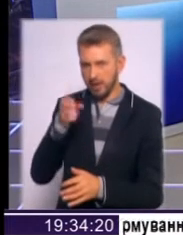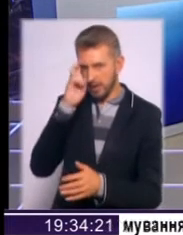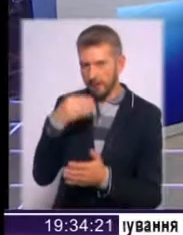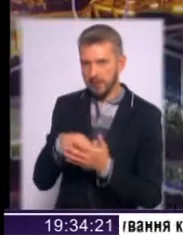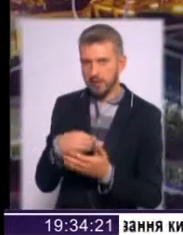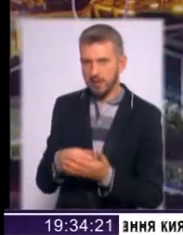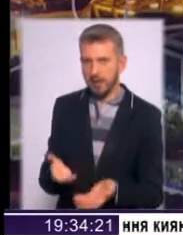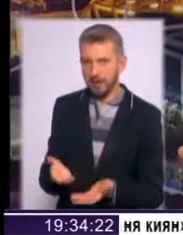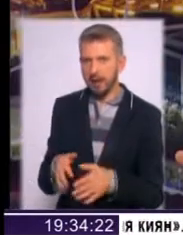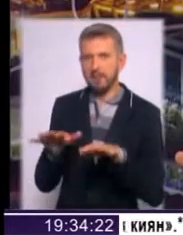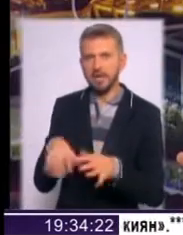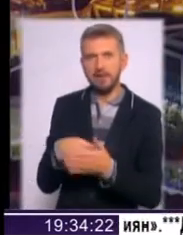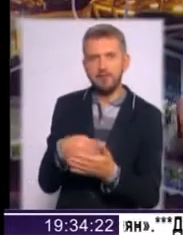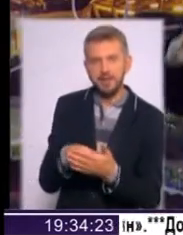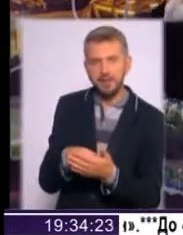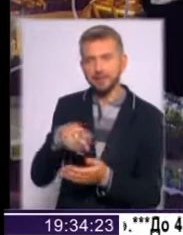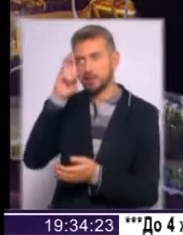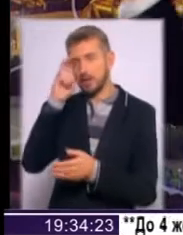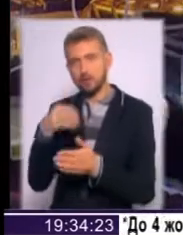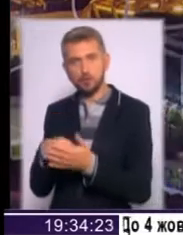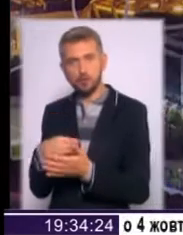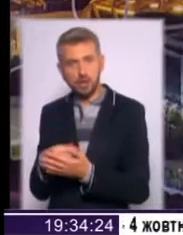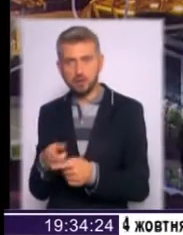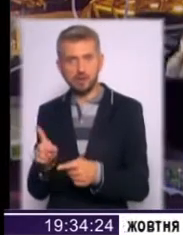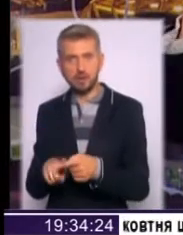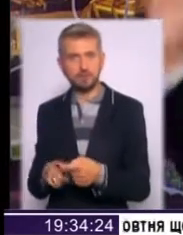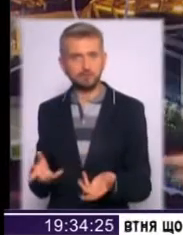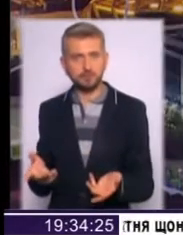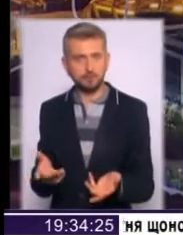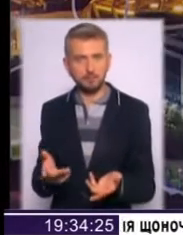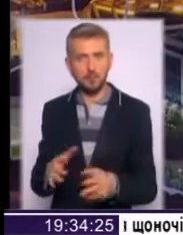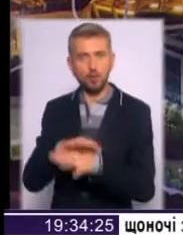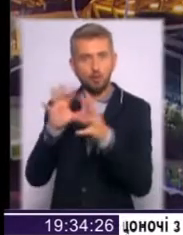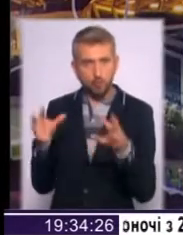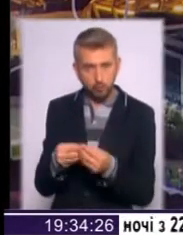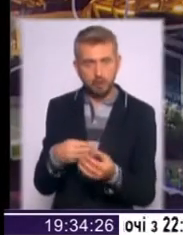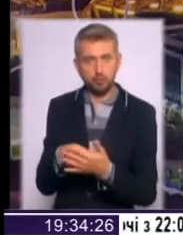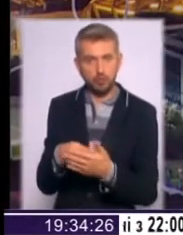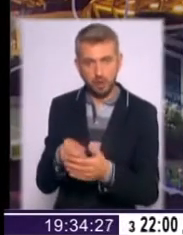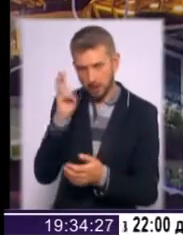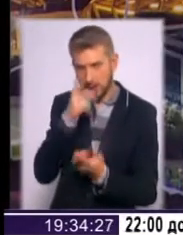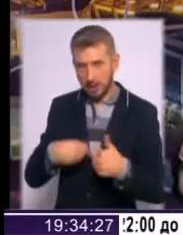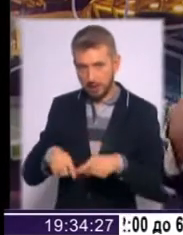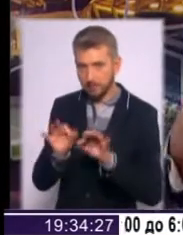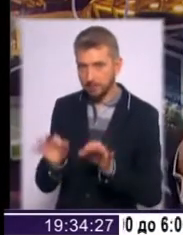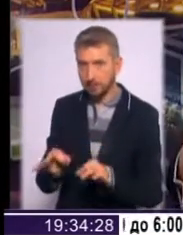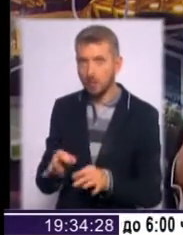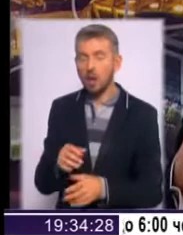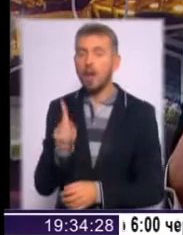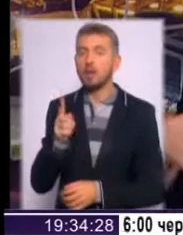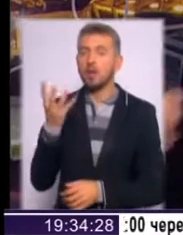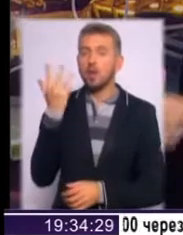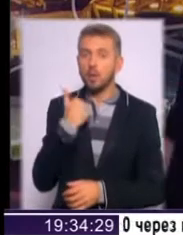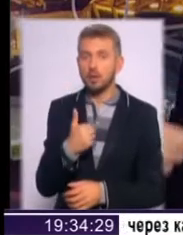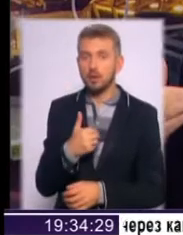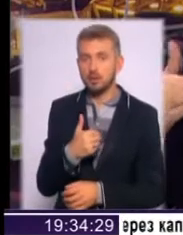То місцеві бюджети, державний бюджет – це все-таки ну, сукупний якби, бюджет да, країни, так, держави. Так, але коли